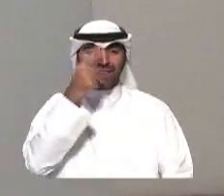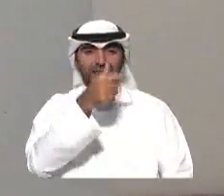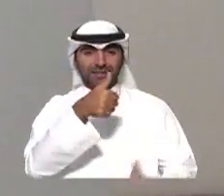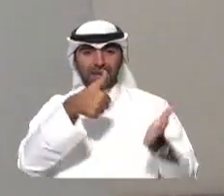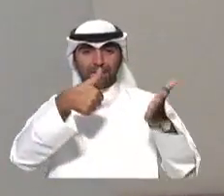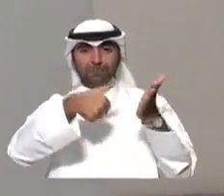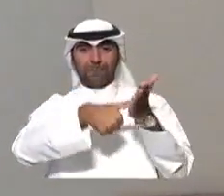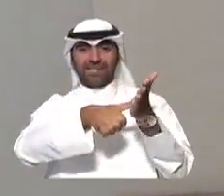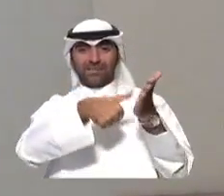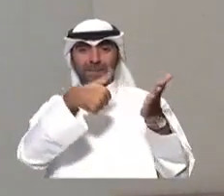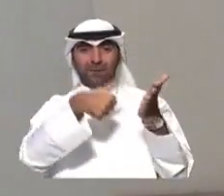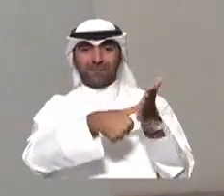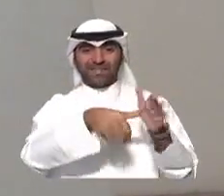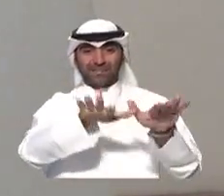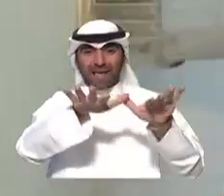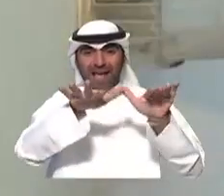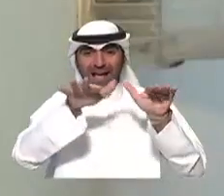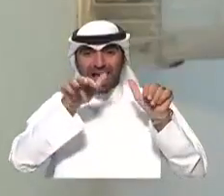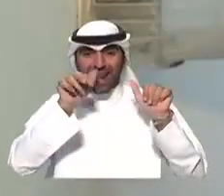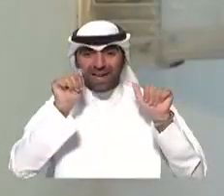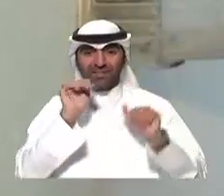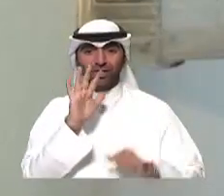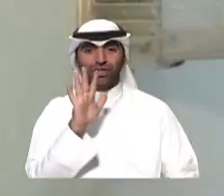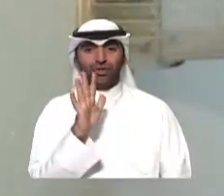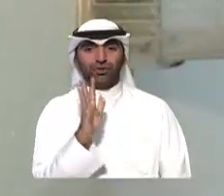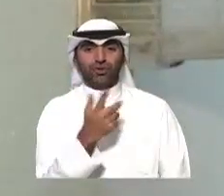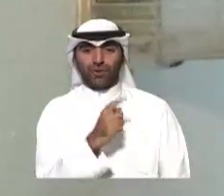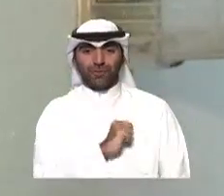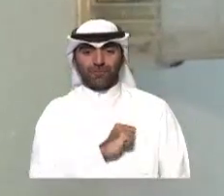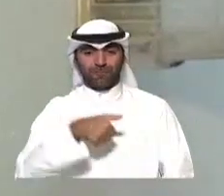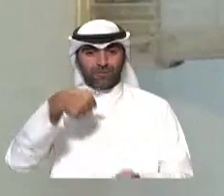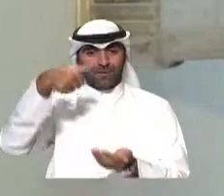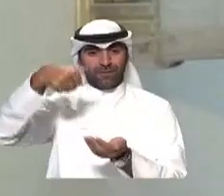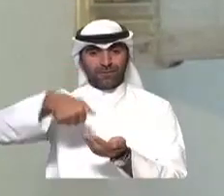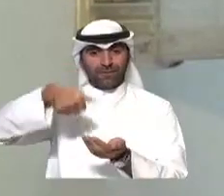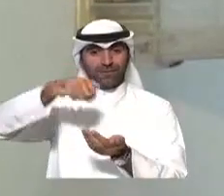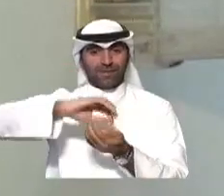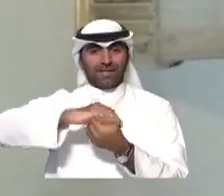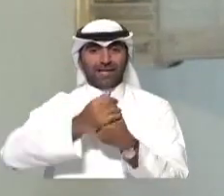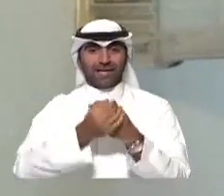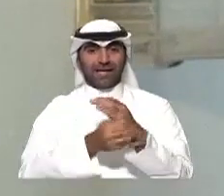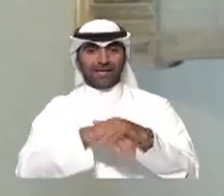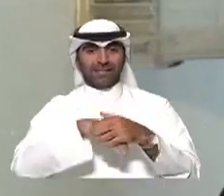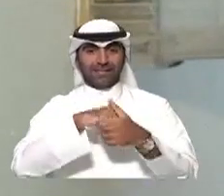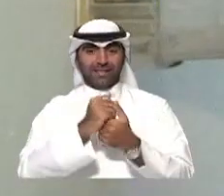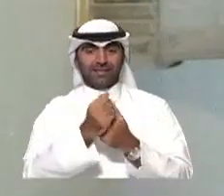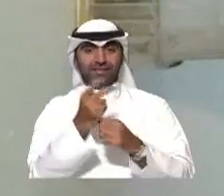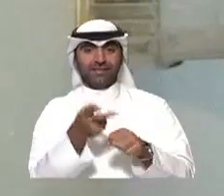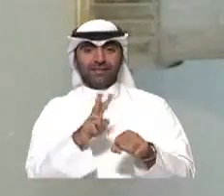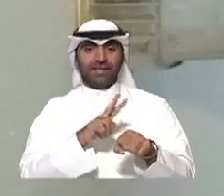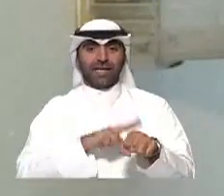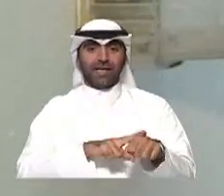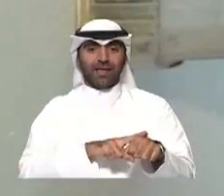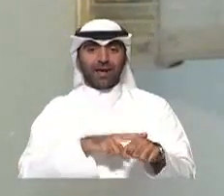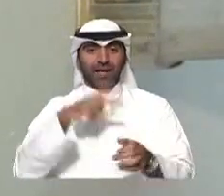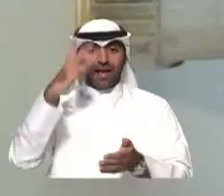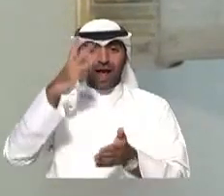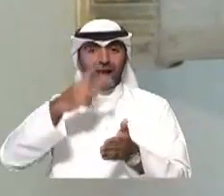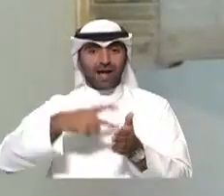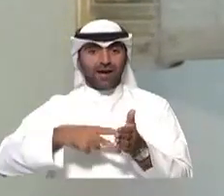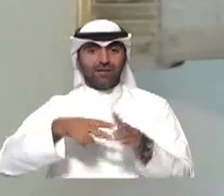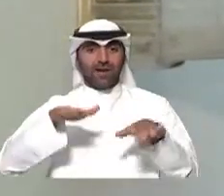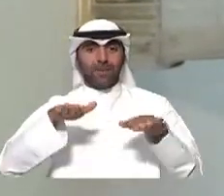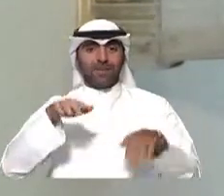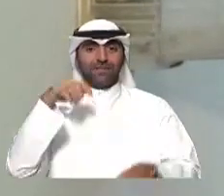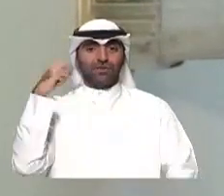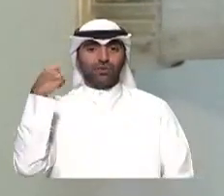ديوان الخدمة المدنية، وهم حرص ديوان الخدمة المدنية على التباعد بين الموظفين، وطبعا هذا وفقا لتعليمات صدرت حق الجهات